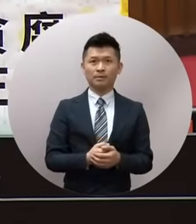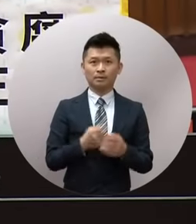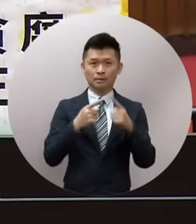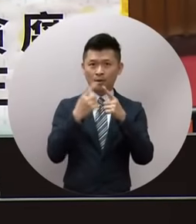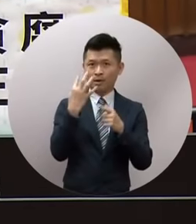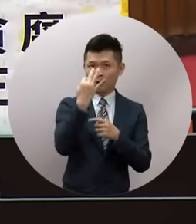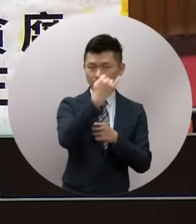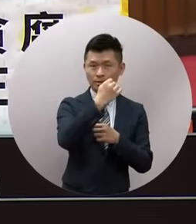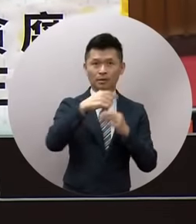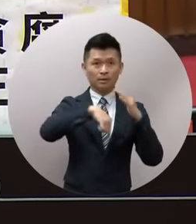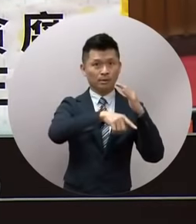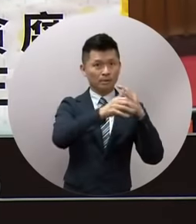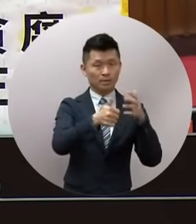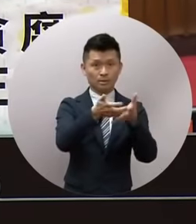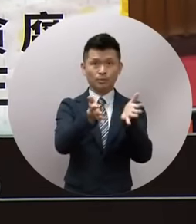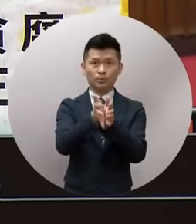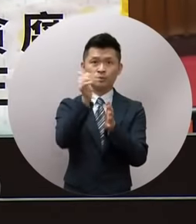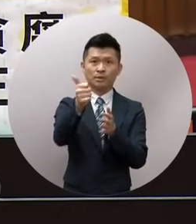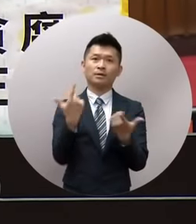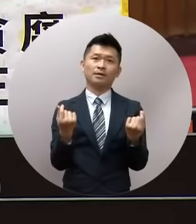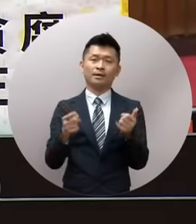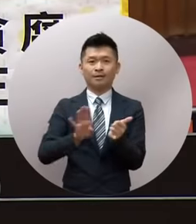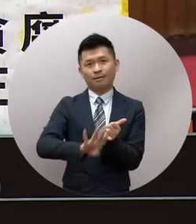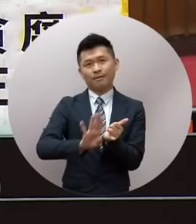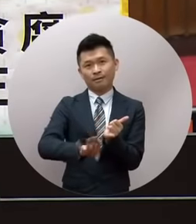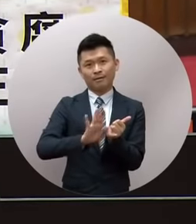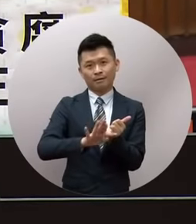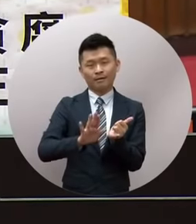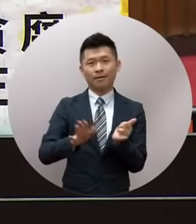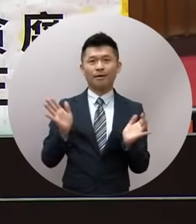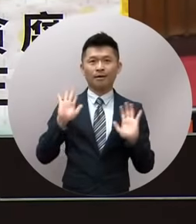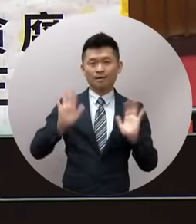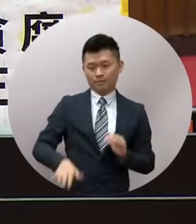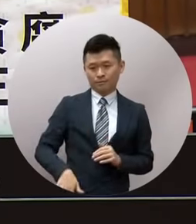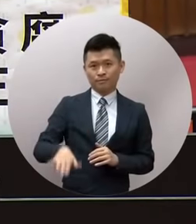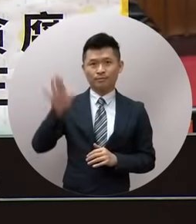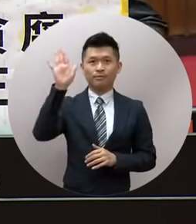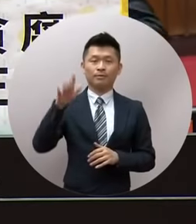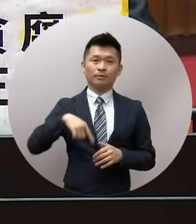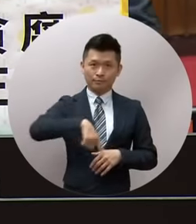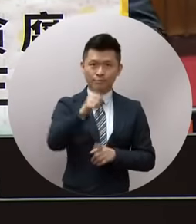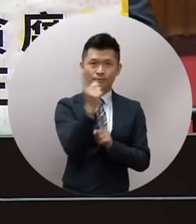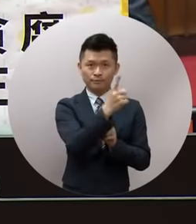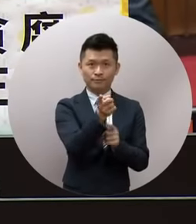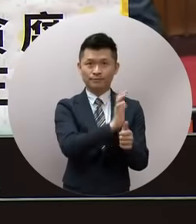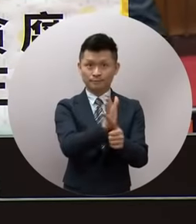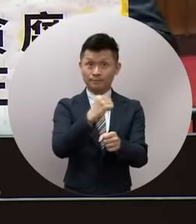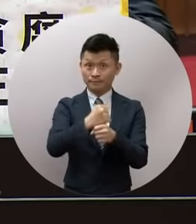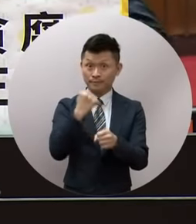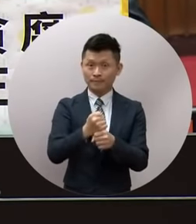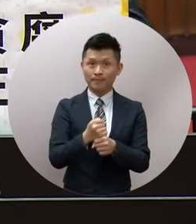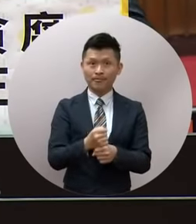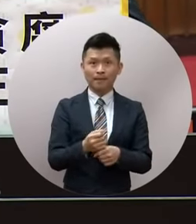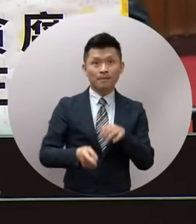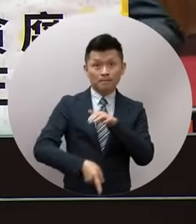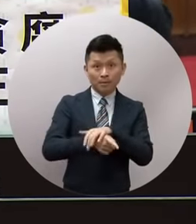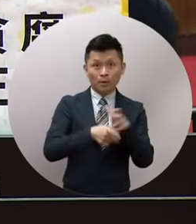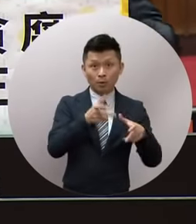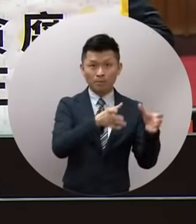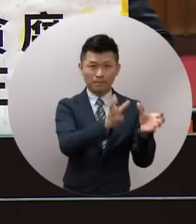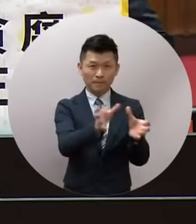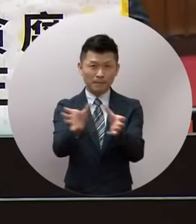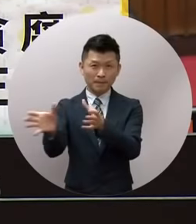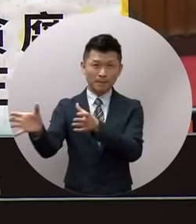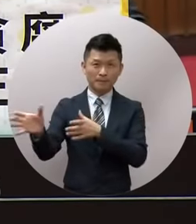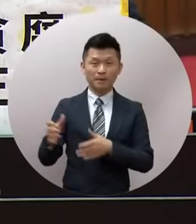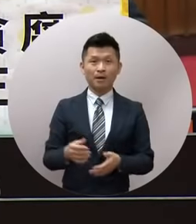真济，甲院长、甲部长同款，拢是南部庄脚囡仔，然后去做消防员嘛。啊，因为种违章建、违章的工厂，伊都唔